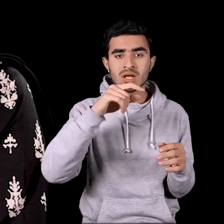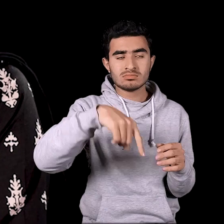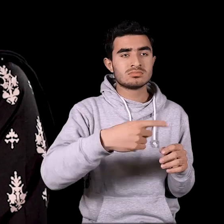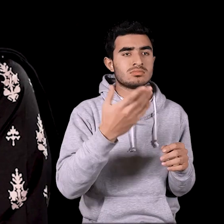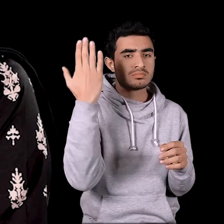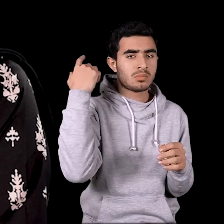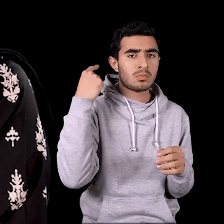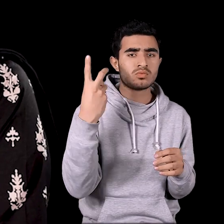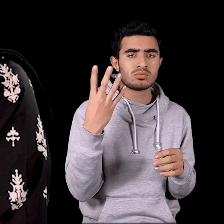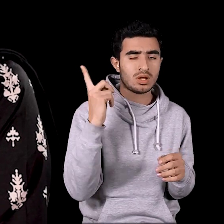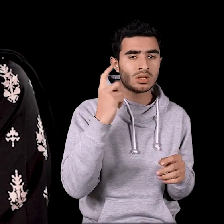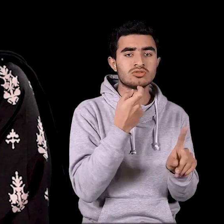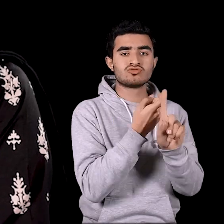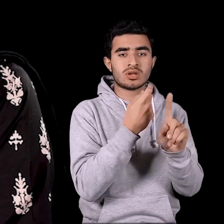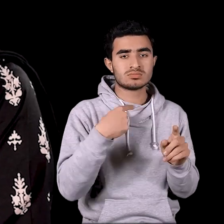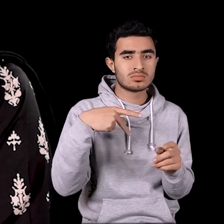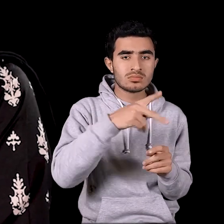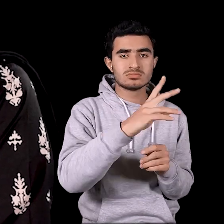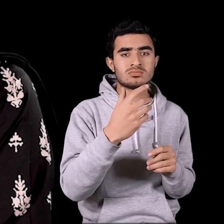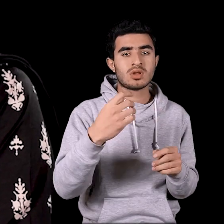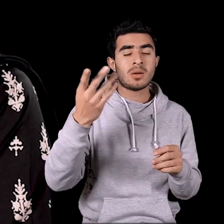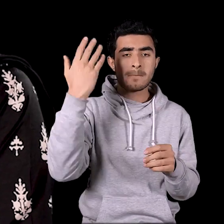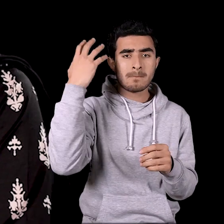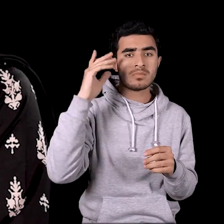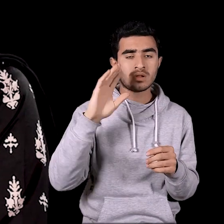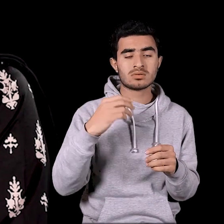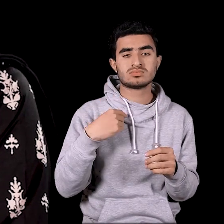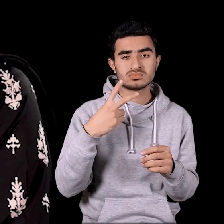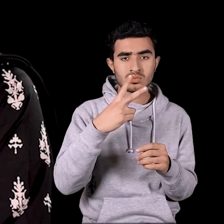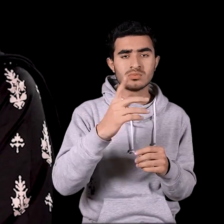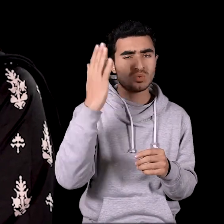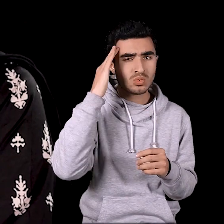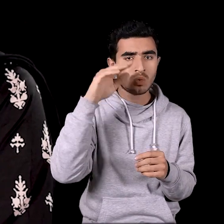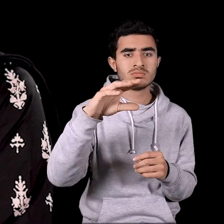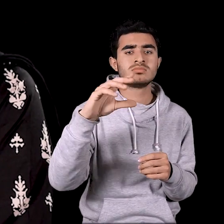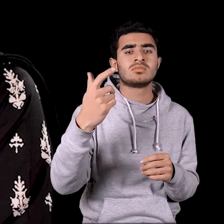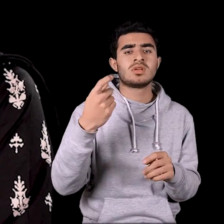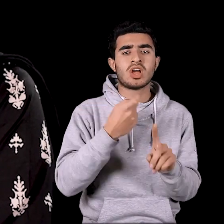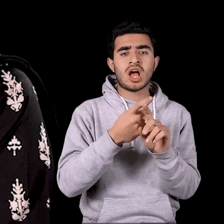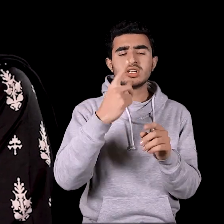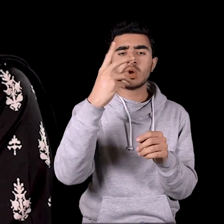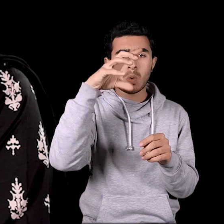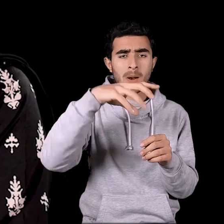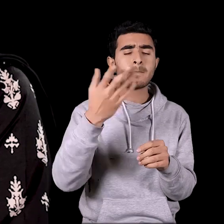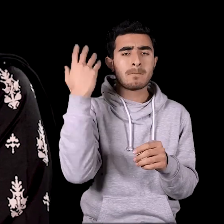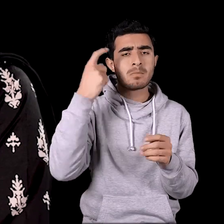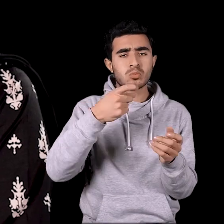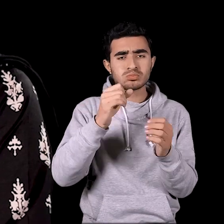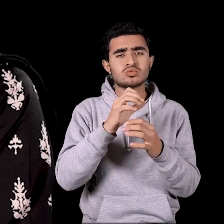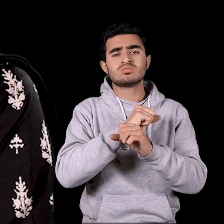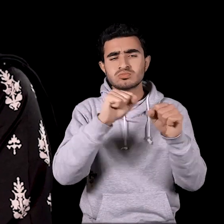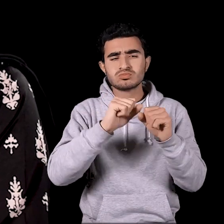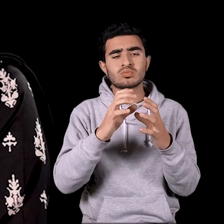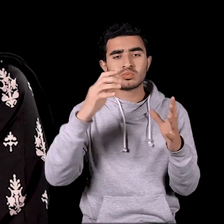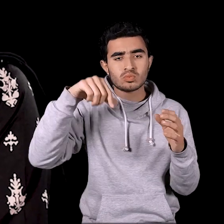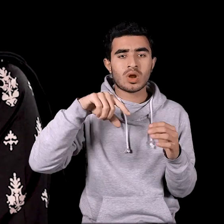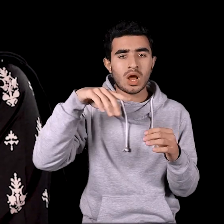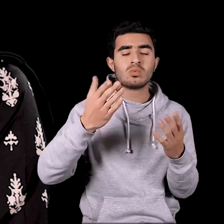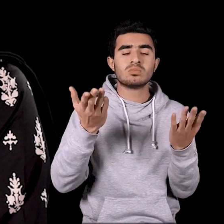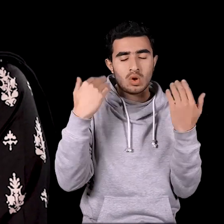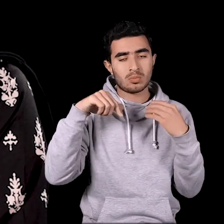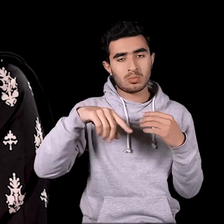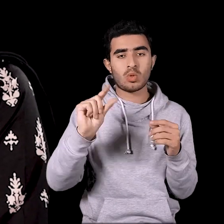लियारी में गई थी और आपको पता है लियारी का नाम भी कितना ज़्यादा ख़तरनाक और उस एक ज़माने में कितना डेंजरस. अब तो अल्हम्दुलिल्लाह